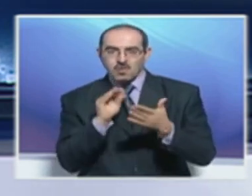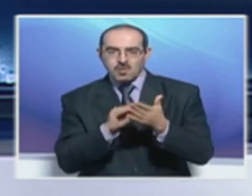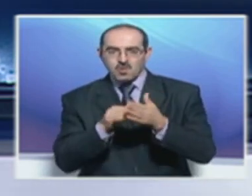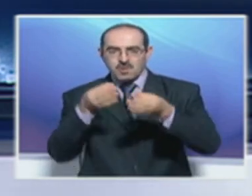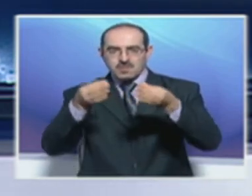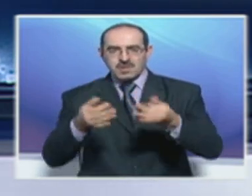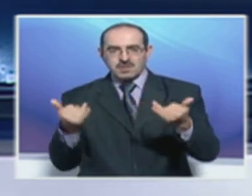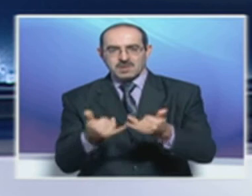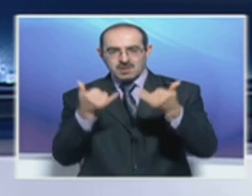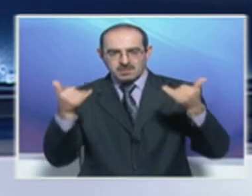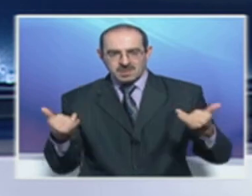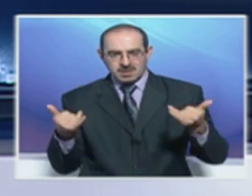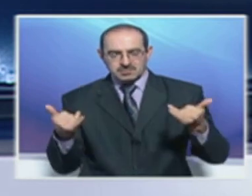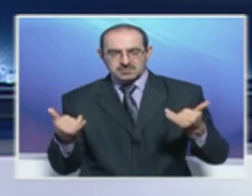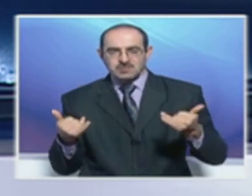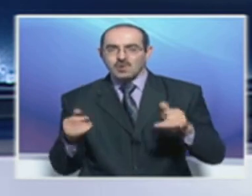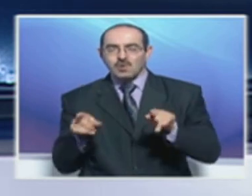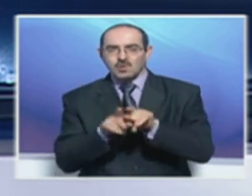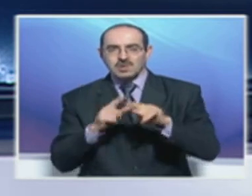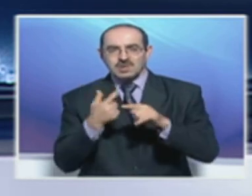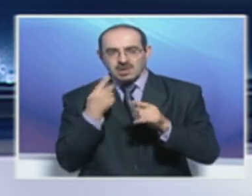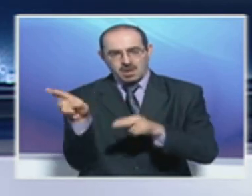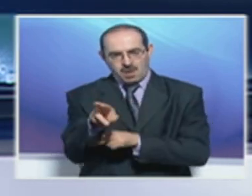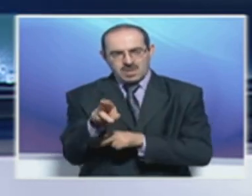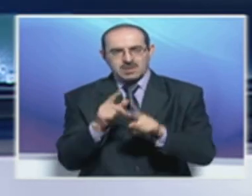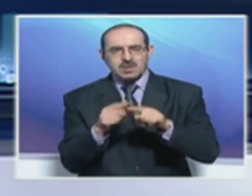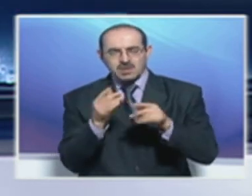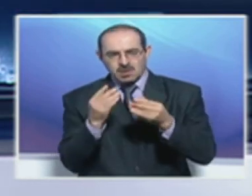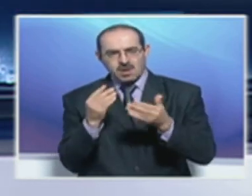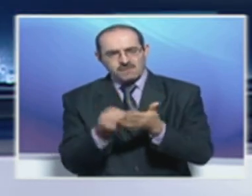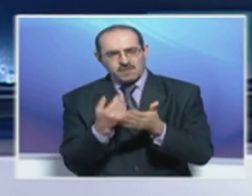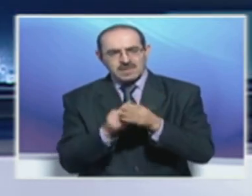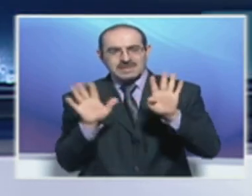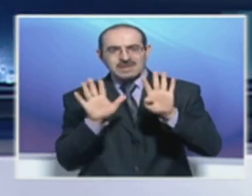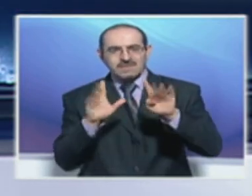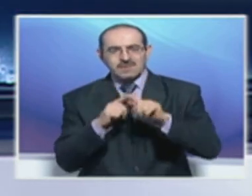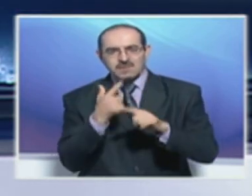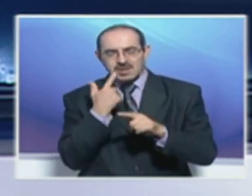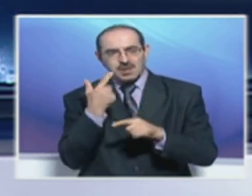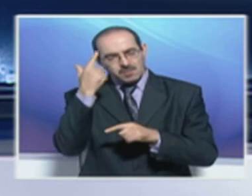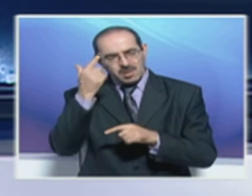إبراهيم الخليل كلبان في حصاد الصحف. أنا أعود وألقاكم في موجز 9. لكم من